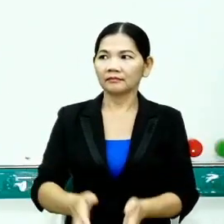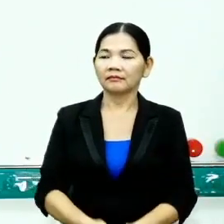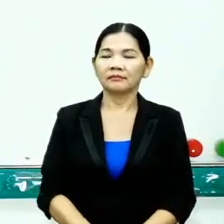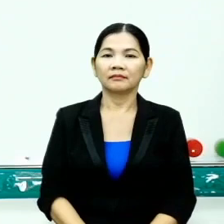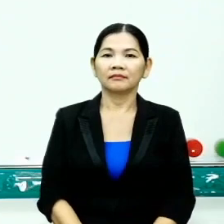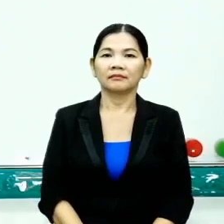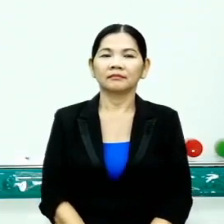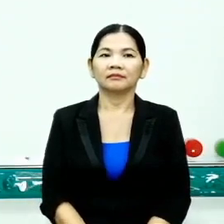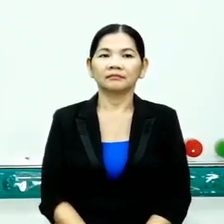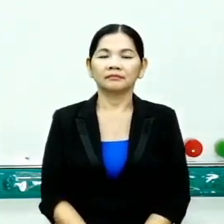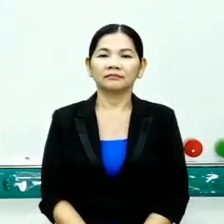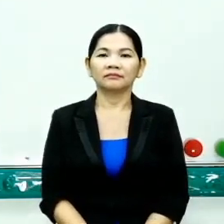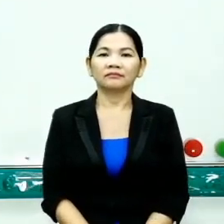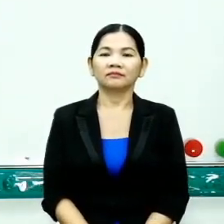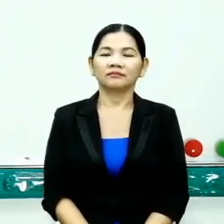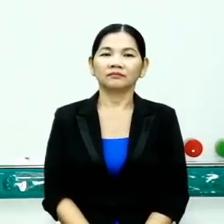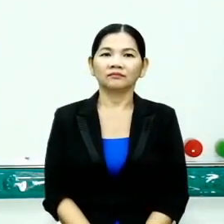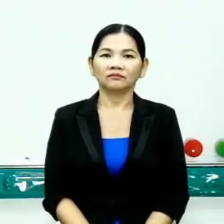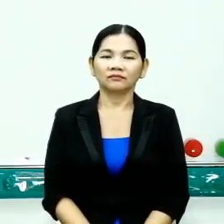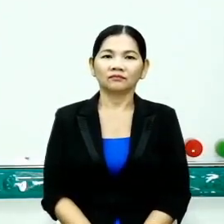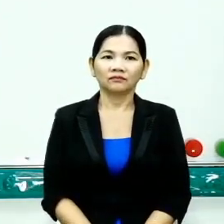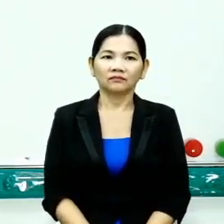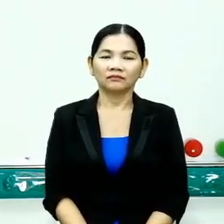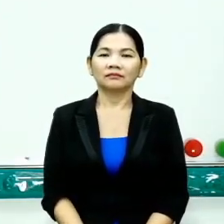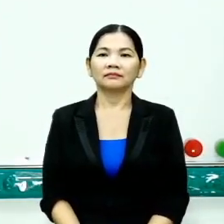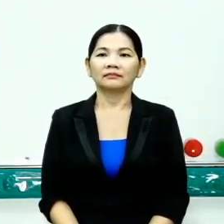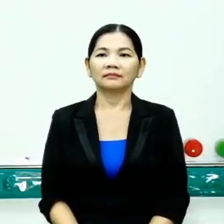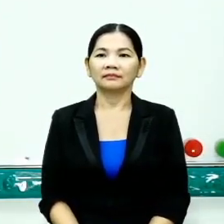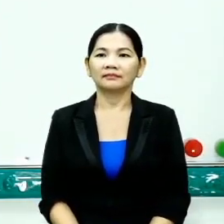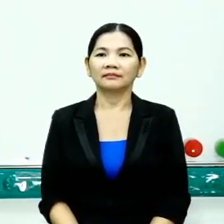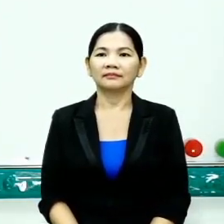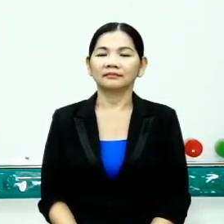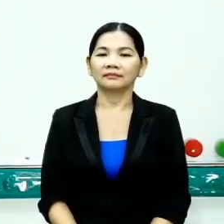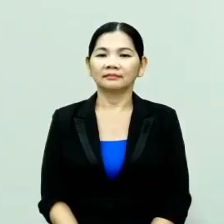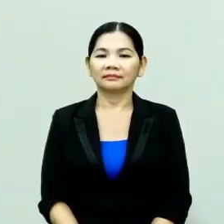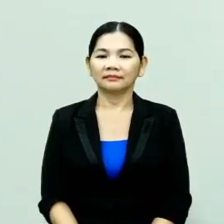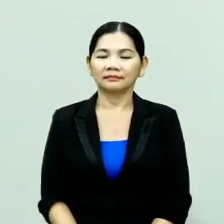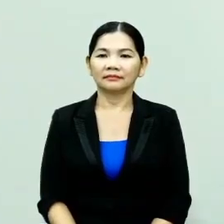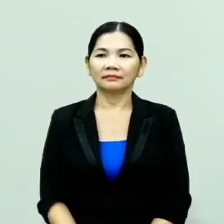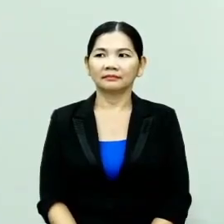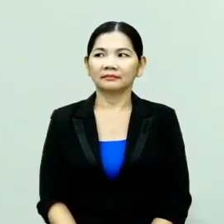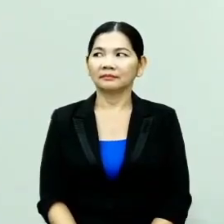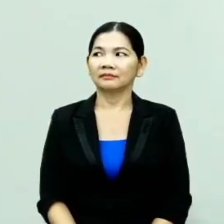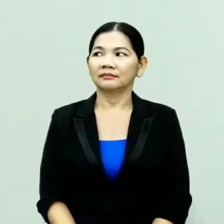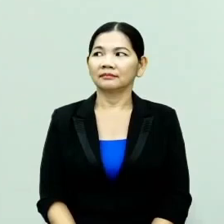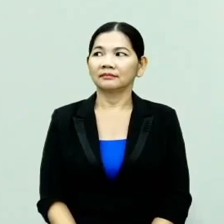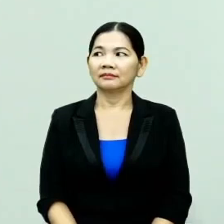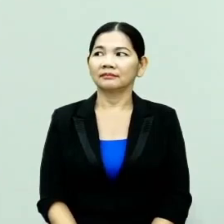ចាតើតាទាសរសេរដូចម្ដេចខ្លះដែរ